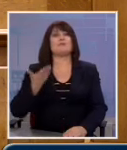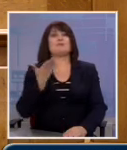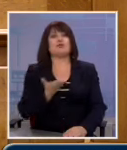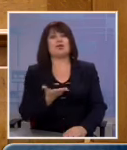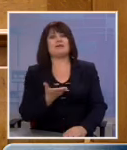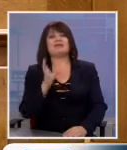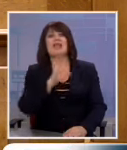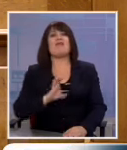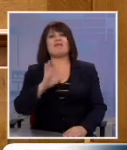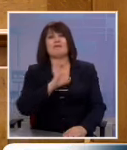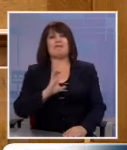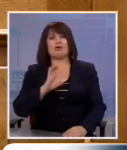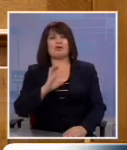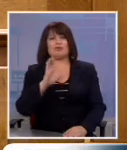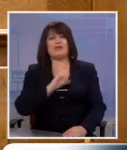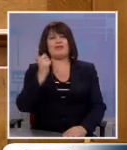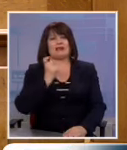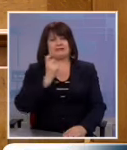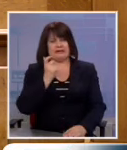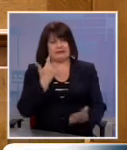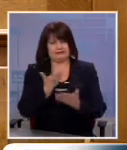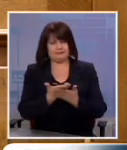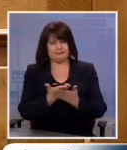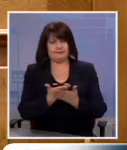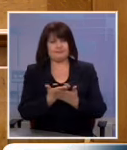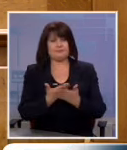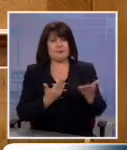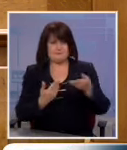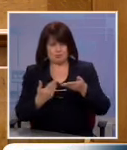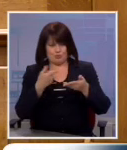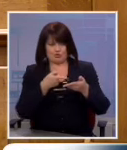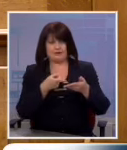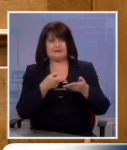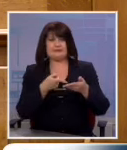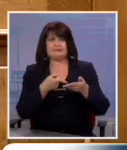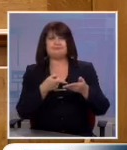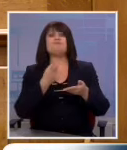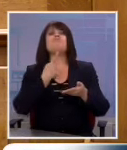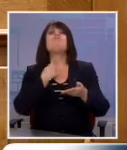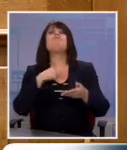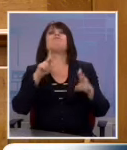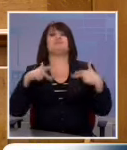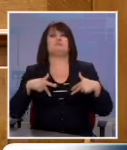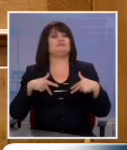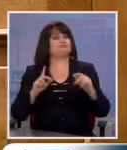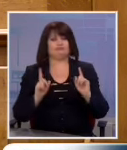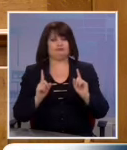τους ευρωπαϊκούς θεσμούς. Η πρόταση αυτή δεν αρέσει στην